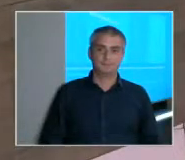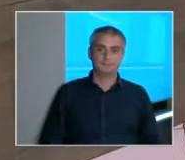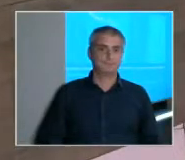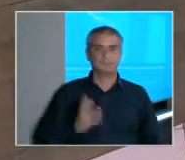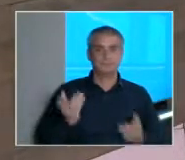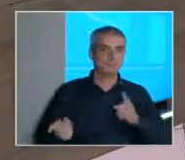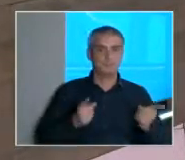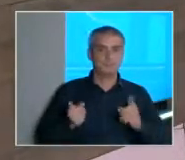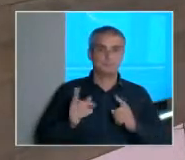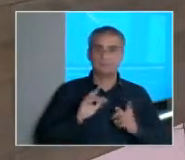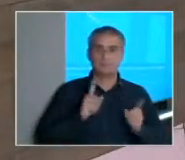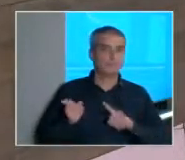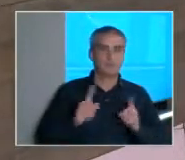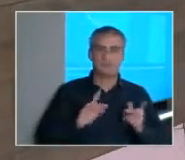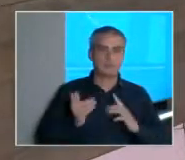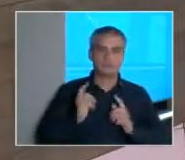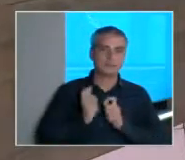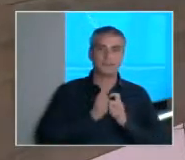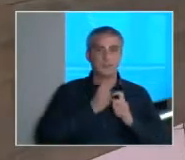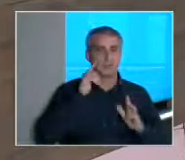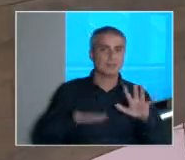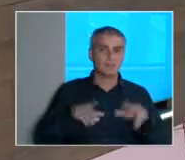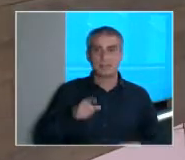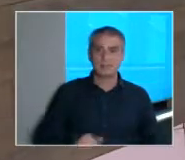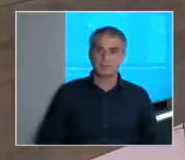בין מה למה? בין איזה מפלגות?